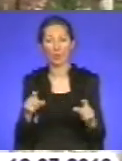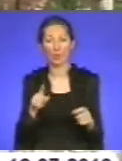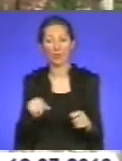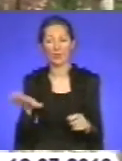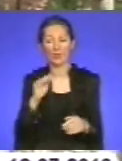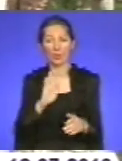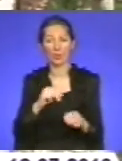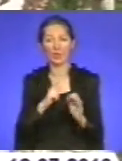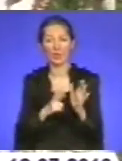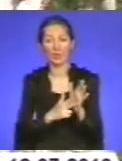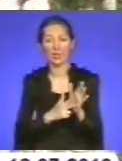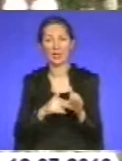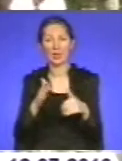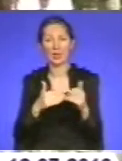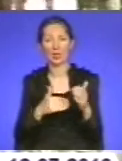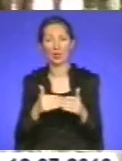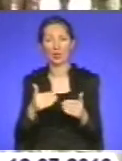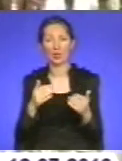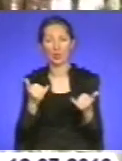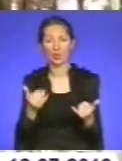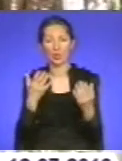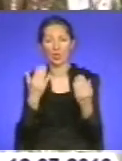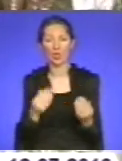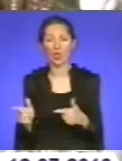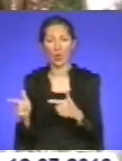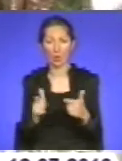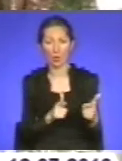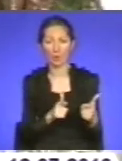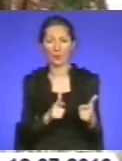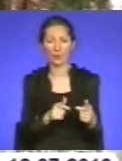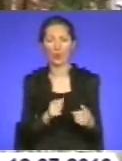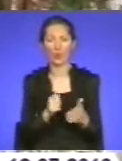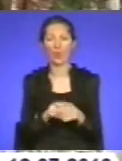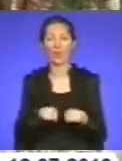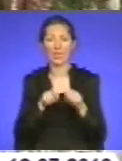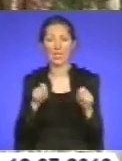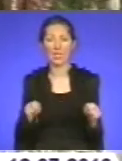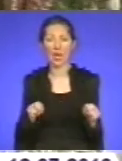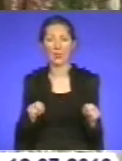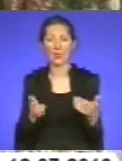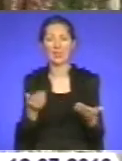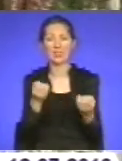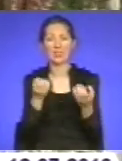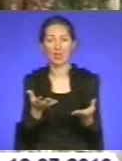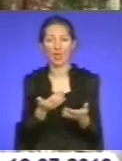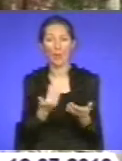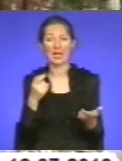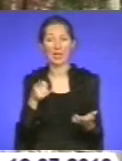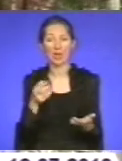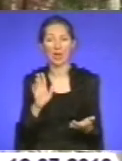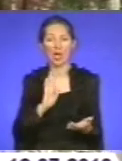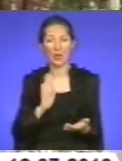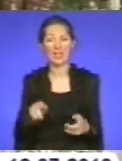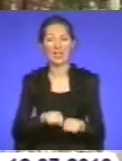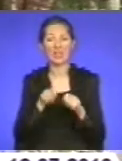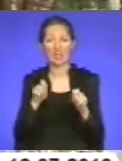нас 18. Практично вони всі на сьогоднішній день готові і готові до відкриття. Але, звичайно, перед тим, як відбувається